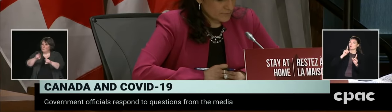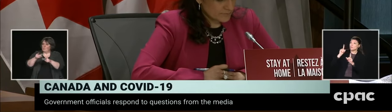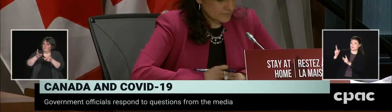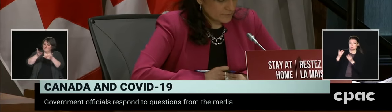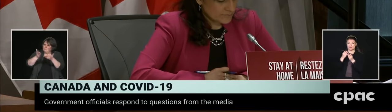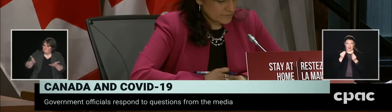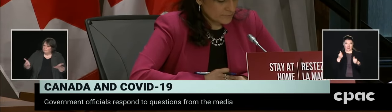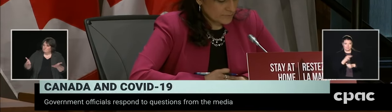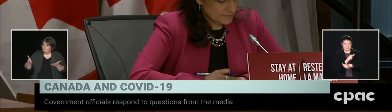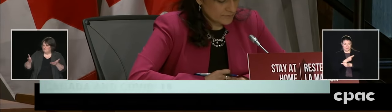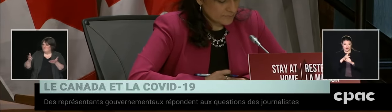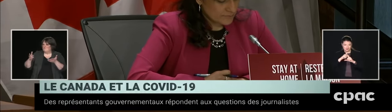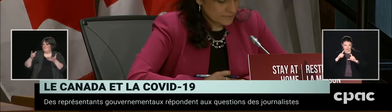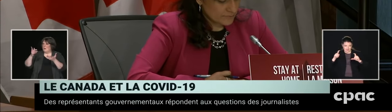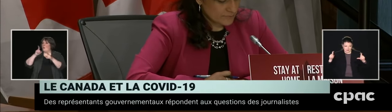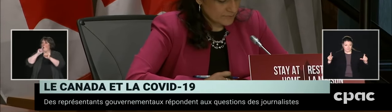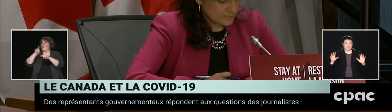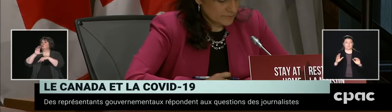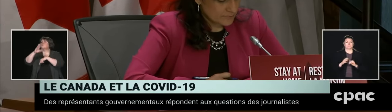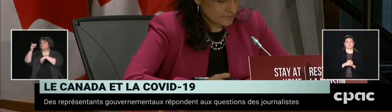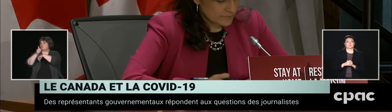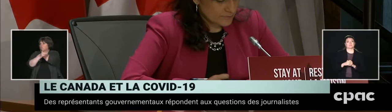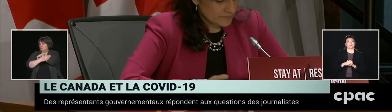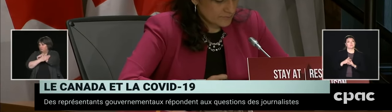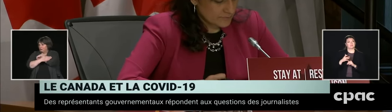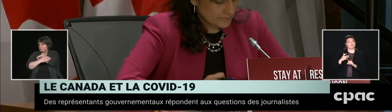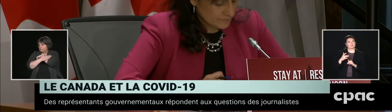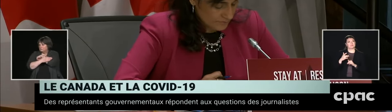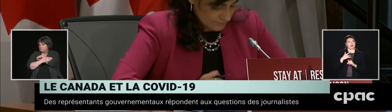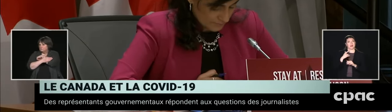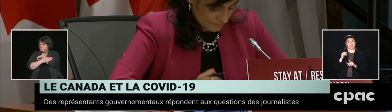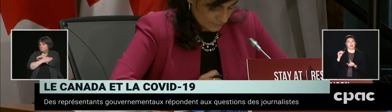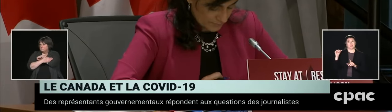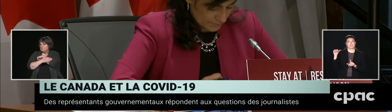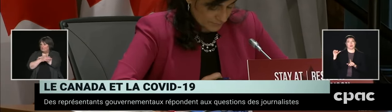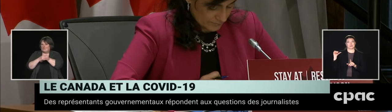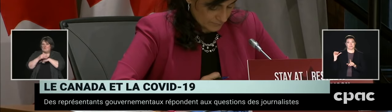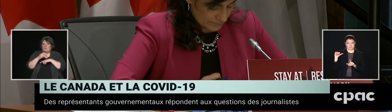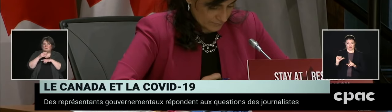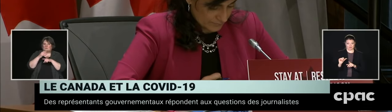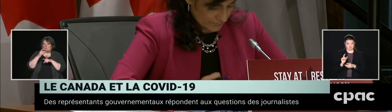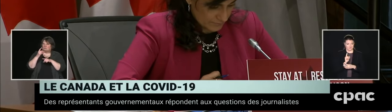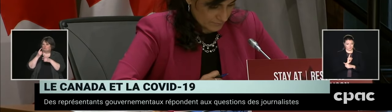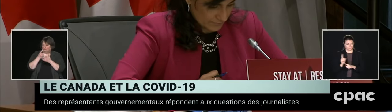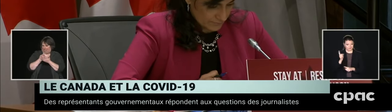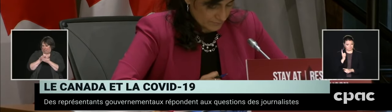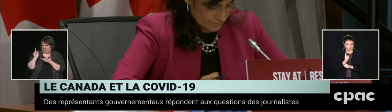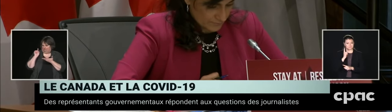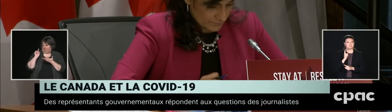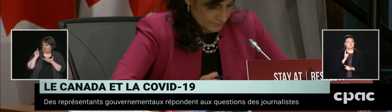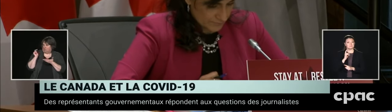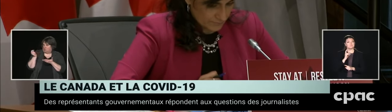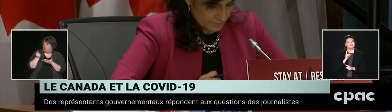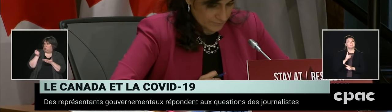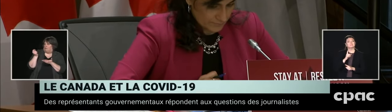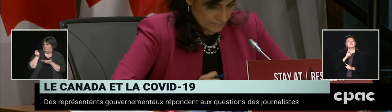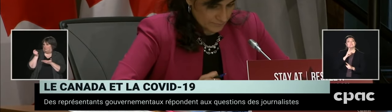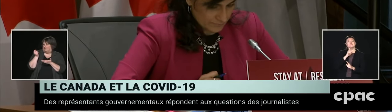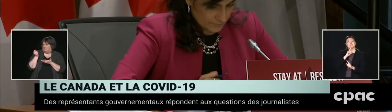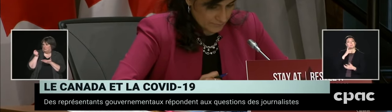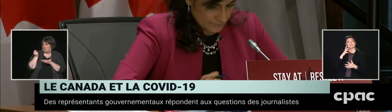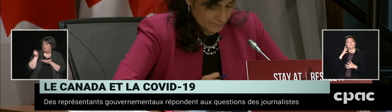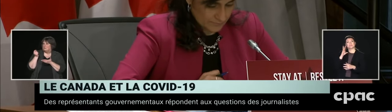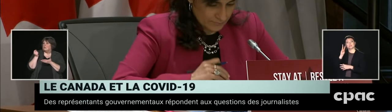fait exactement une semaine, en fait, là, mardi dernier, qu'il y avait des commandes, je pense, de 60 millions de masques qui avaient été faites à l'intérieur